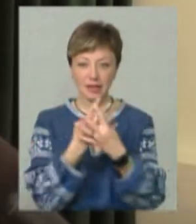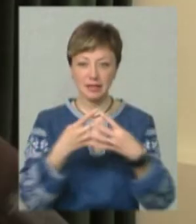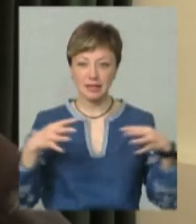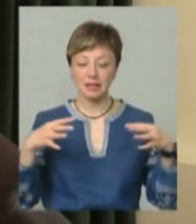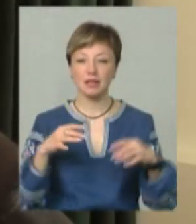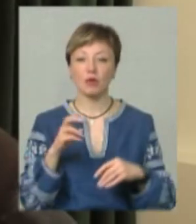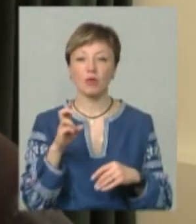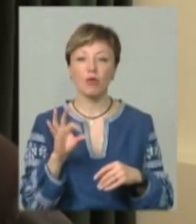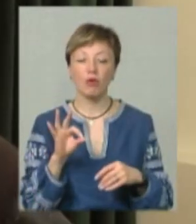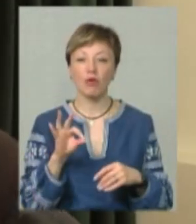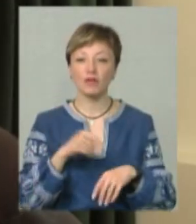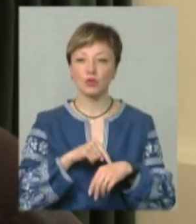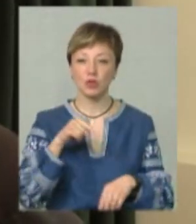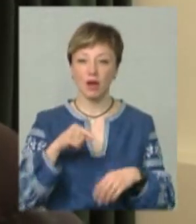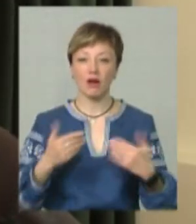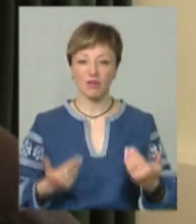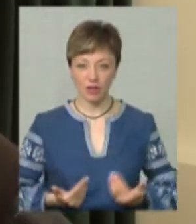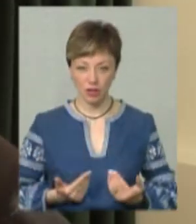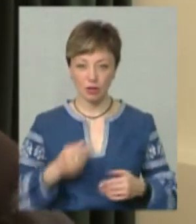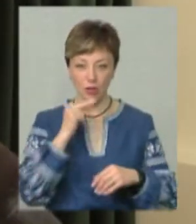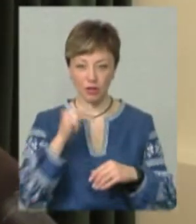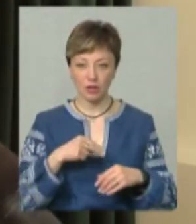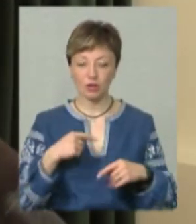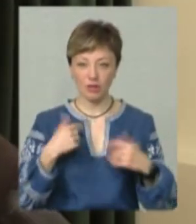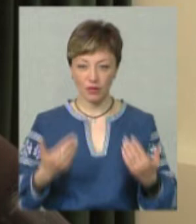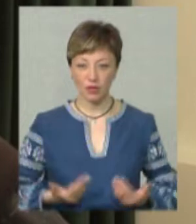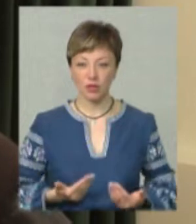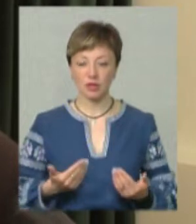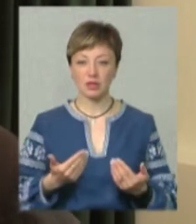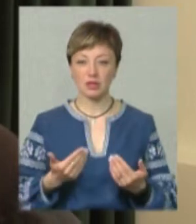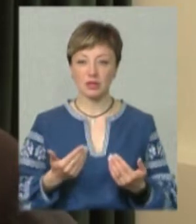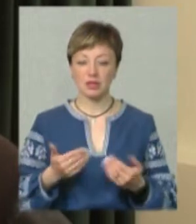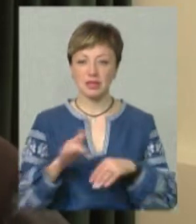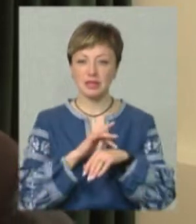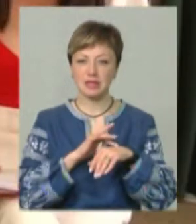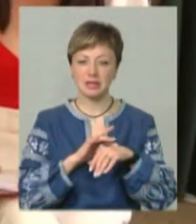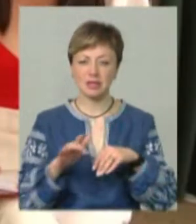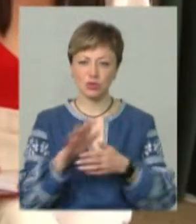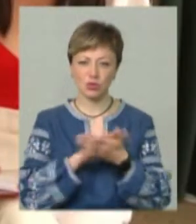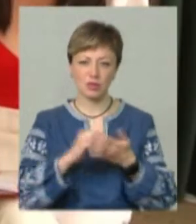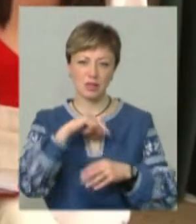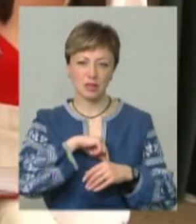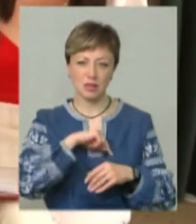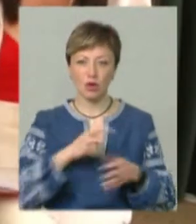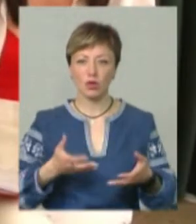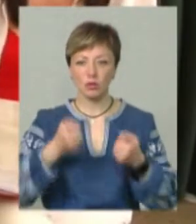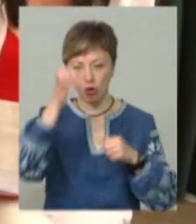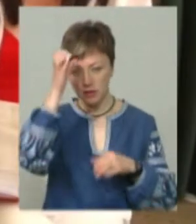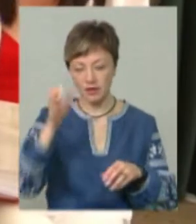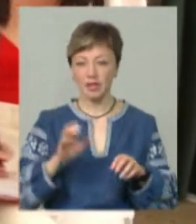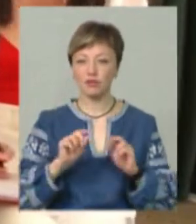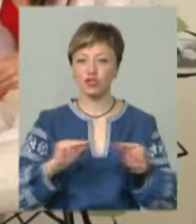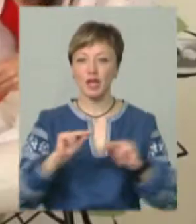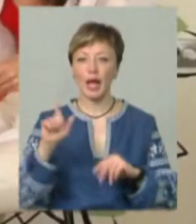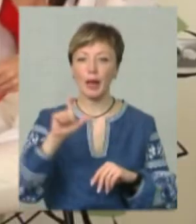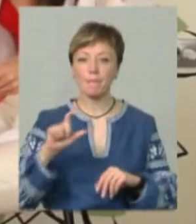бо відчуття вижившого, ця провина вижившого, вона знищує зсередини. Отримавши освіту учительки хімії та